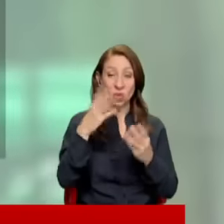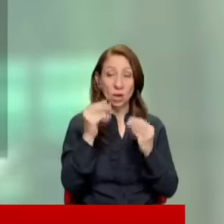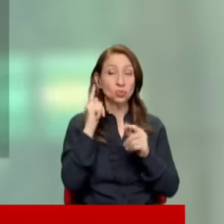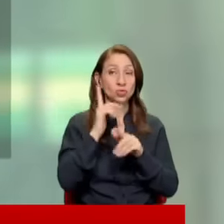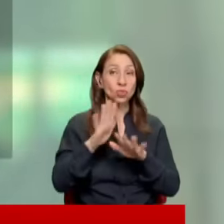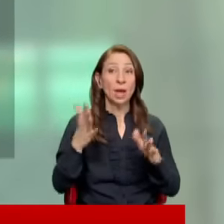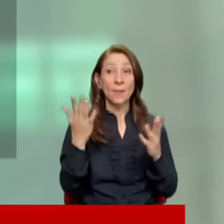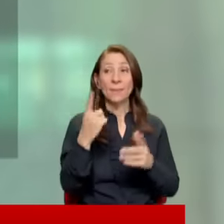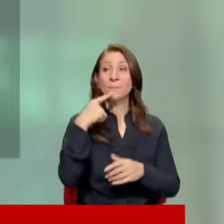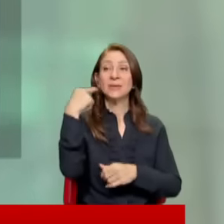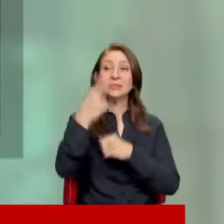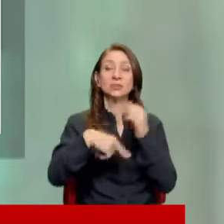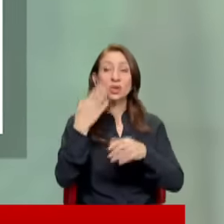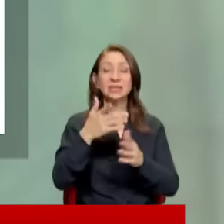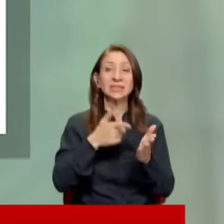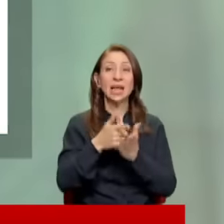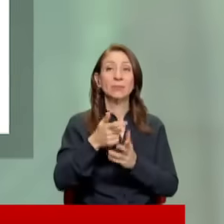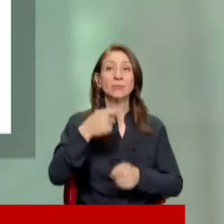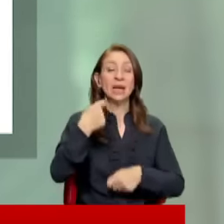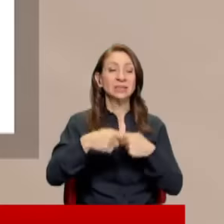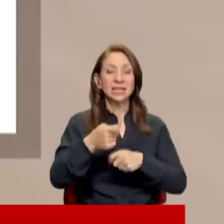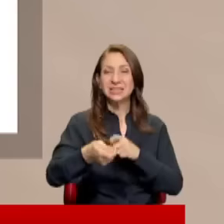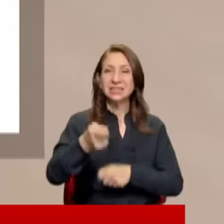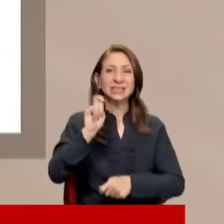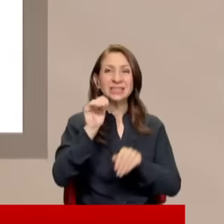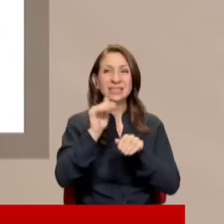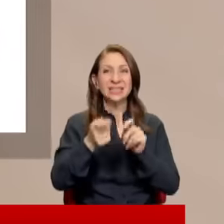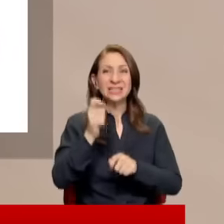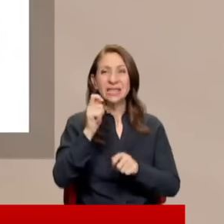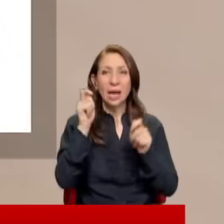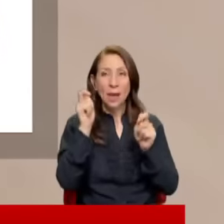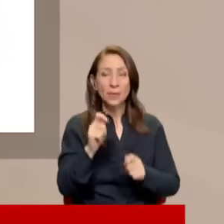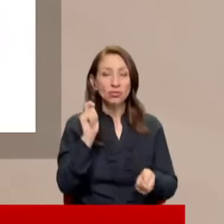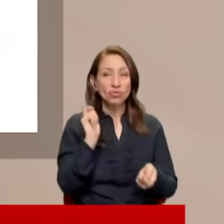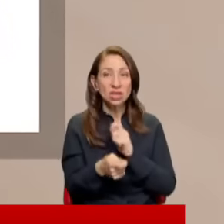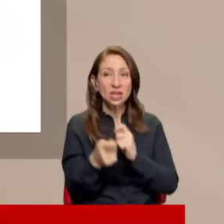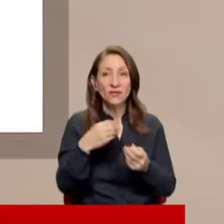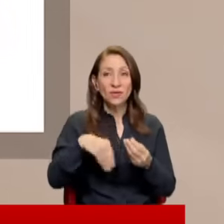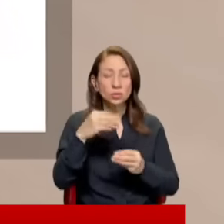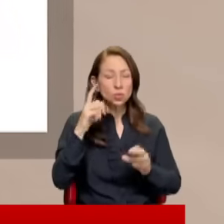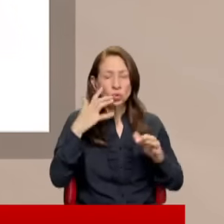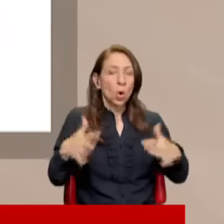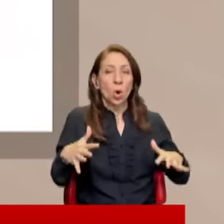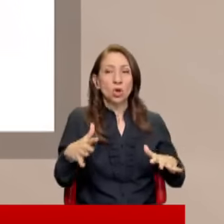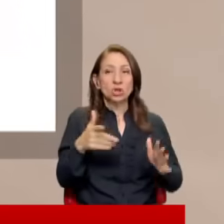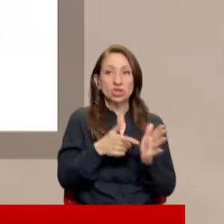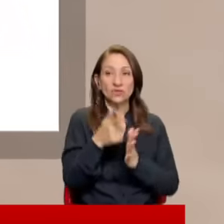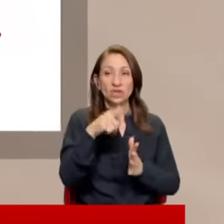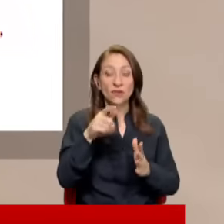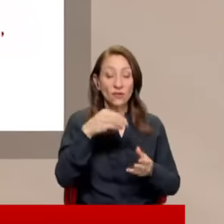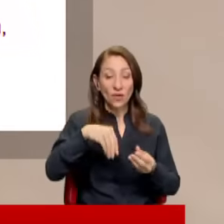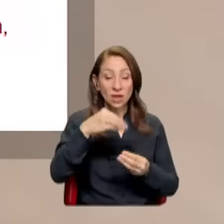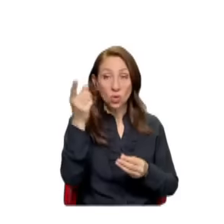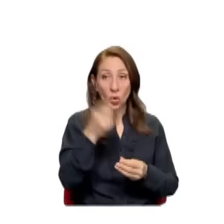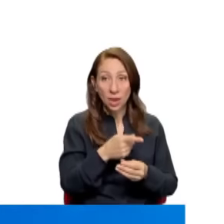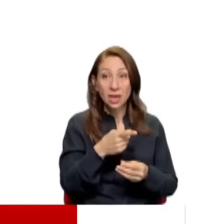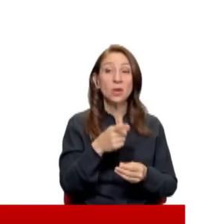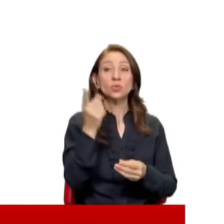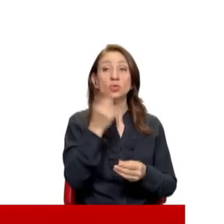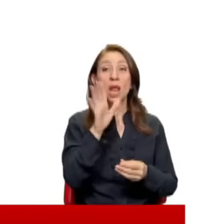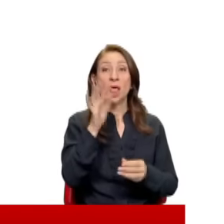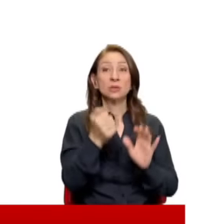duyuruldu ama bir yıl sonra Ziraat Bankası'ndan kullandıkları destek kredisine uygulanan değişken Faizin şokunu yaşadı Çiftçiler faiz oranı